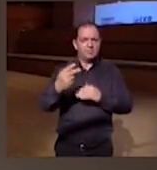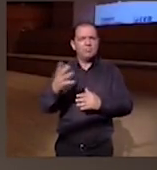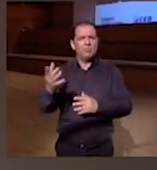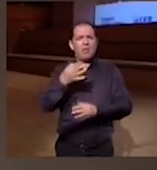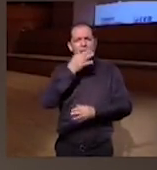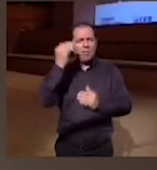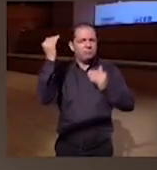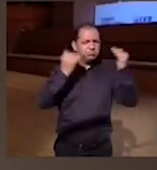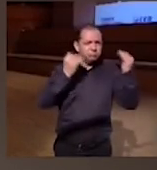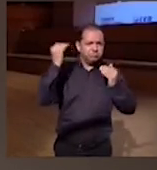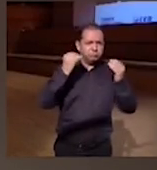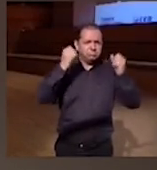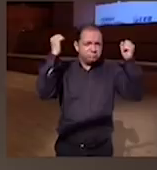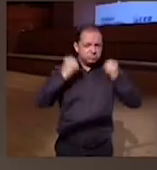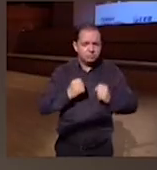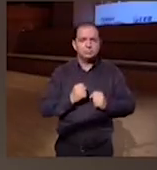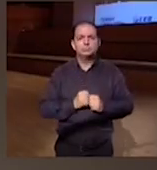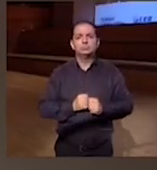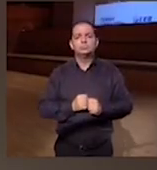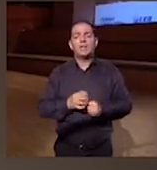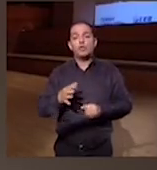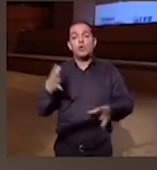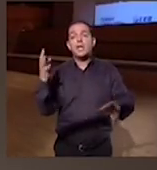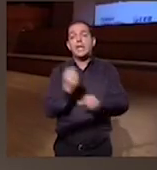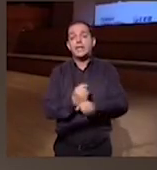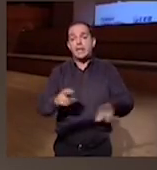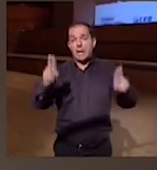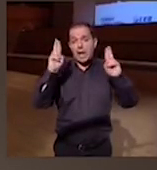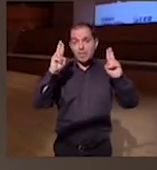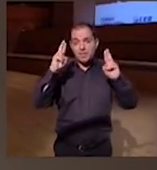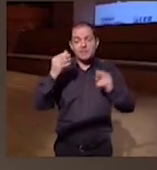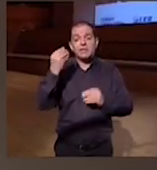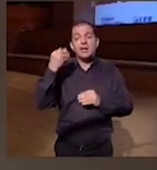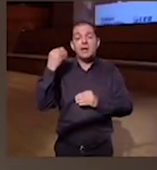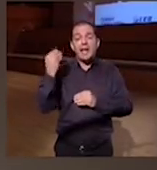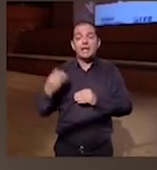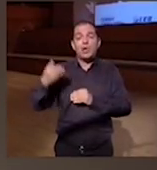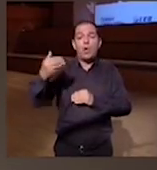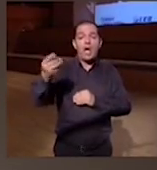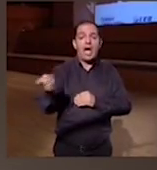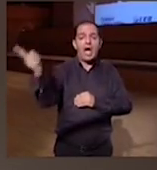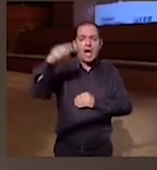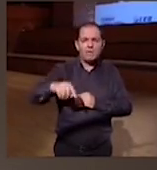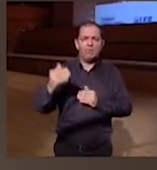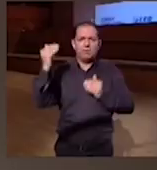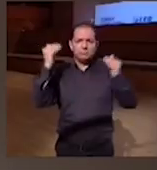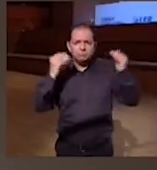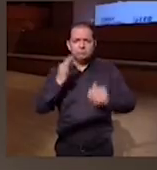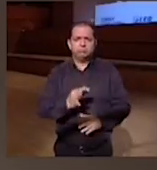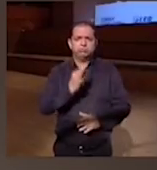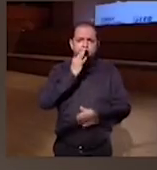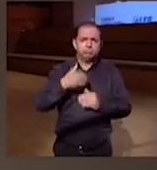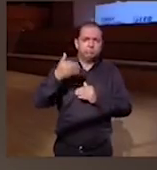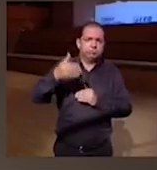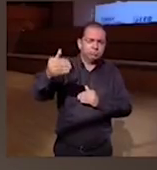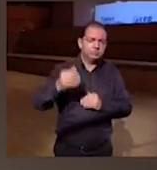καταστροφολογία είναι και η νίκη της ελπίδας σε ένα καλύτερο αύριο απέναντι στο φόβο και την αβεβαιότητα.